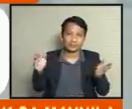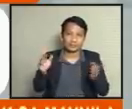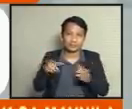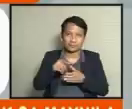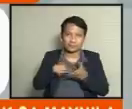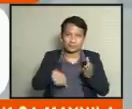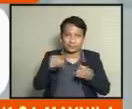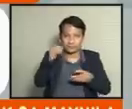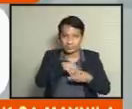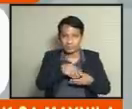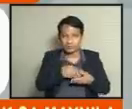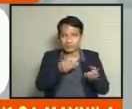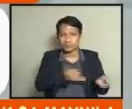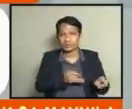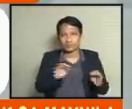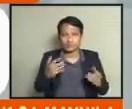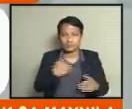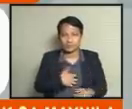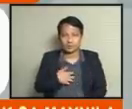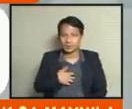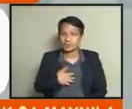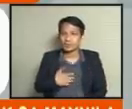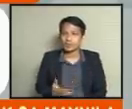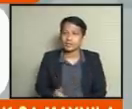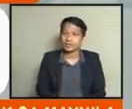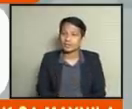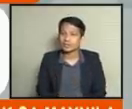laman, wala ka namang naririnig ah.